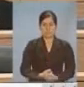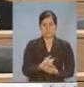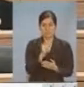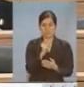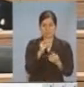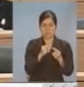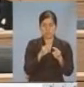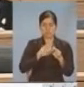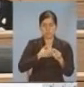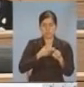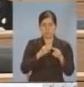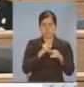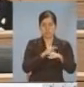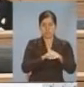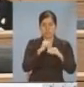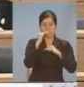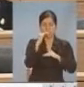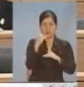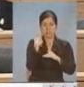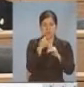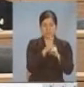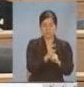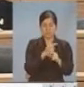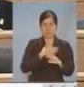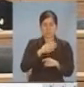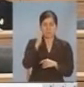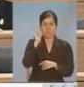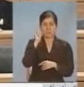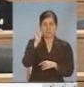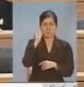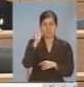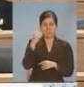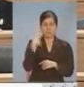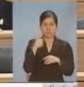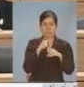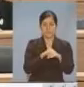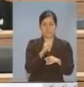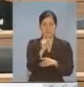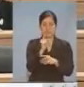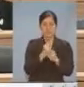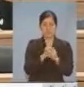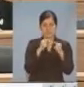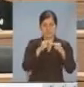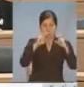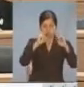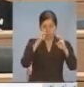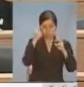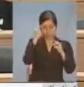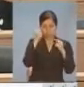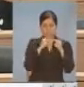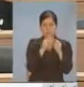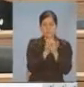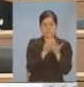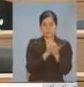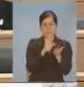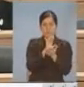ที่ดิฉันได้รับนั้นมีจำกัดมากค่ะจึงจะขออภิปรายเฉพาะประเด็นเกี่ยวกับการนำเม็ดเงินไปทำโครงการต